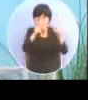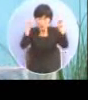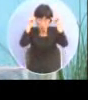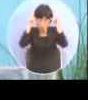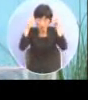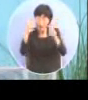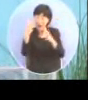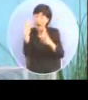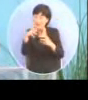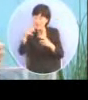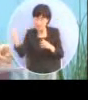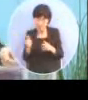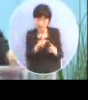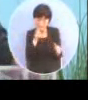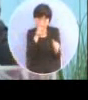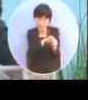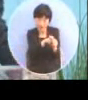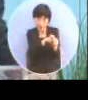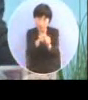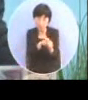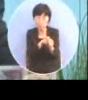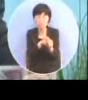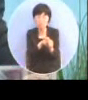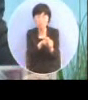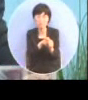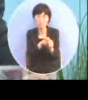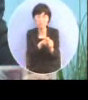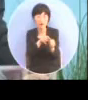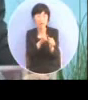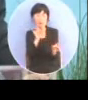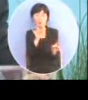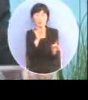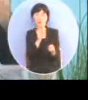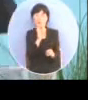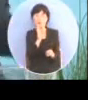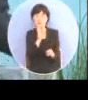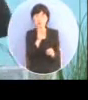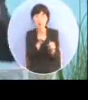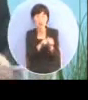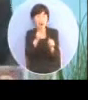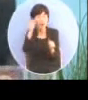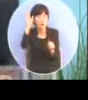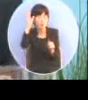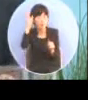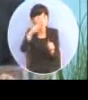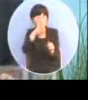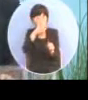Hoặc những con trâu rừng có những cái sừng lớn, đáng hét lấy sừng mà húc sư tử chứ tại sao đứng yên một chỗ.